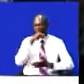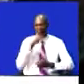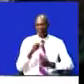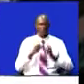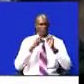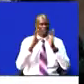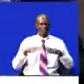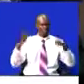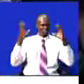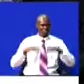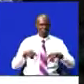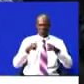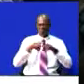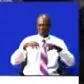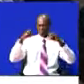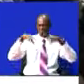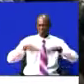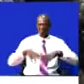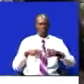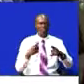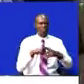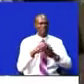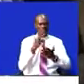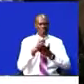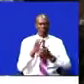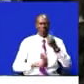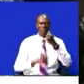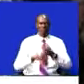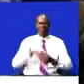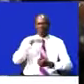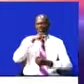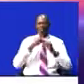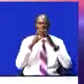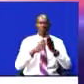makata koth chwe kata yung rieny to wan bang baba joma odhi adhiya to